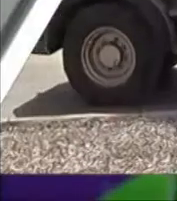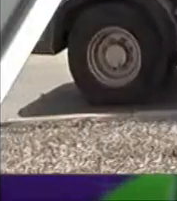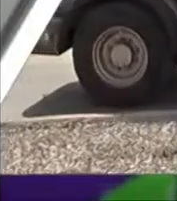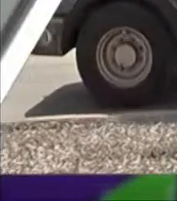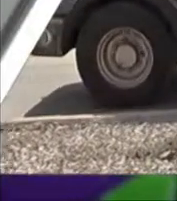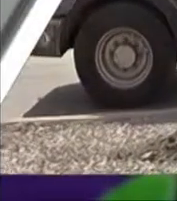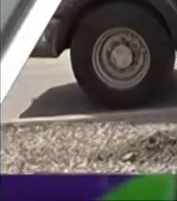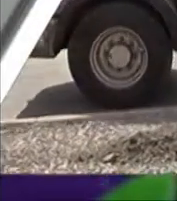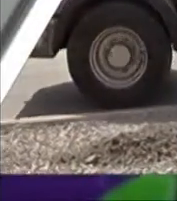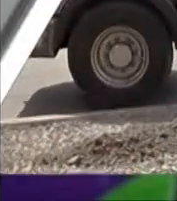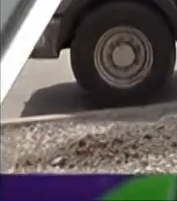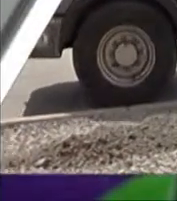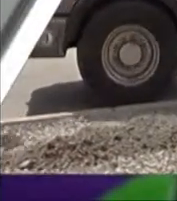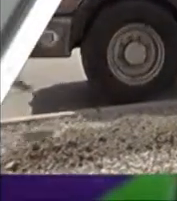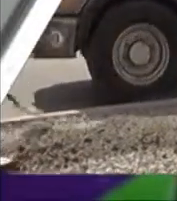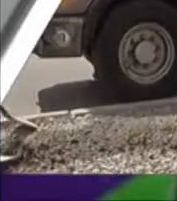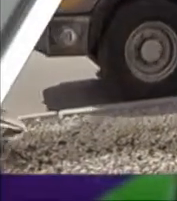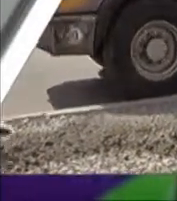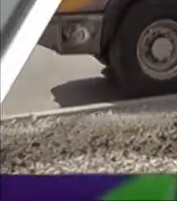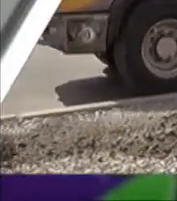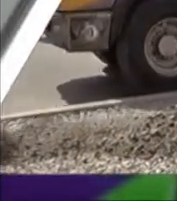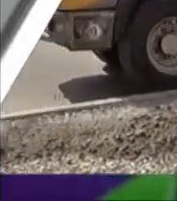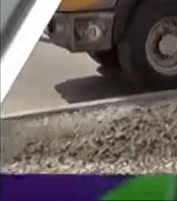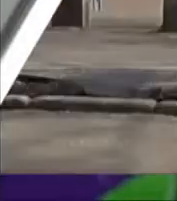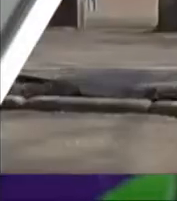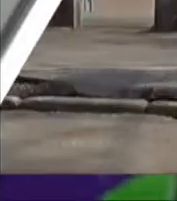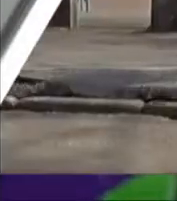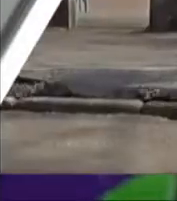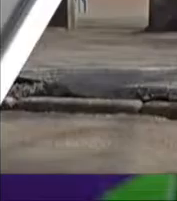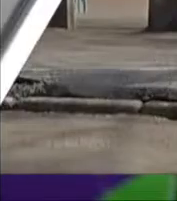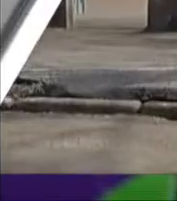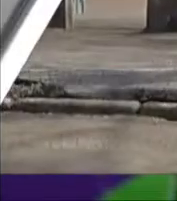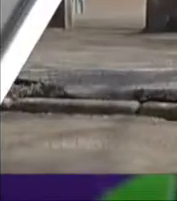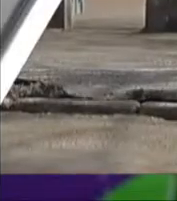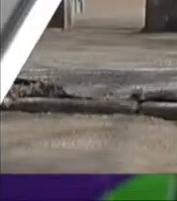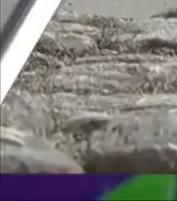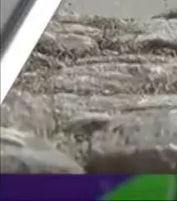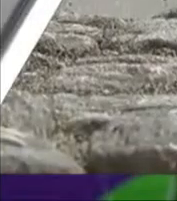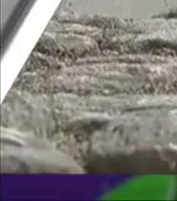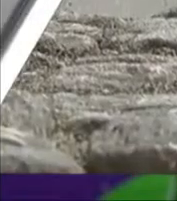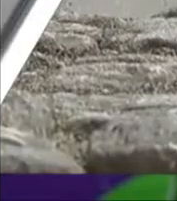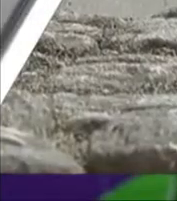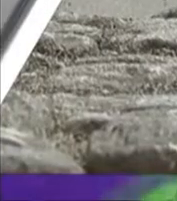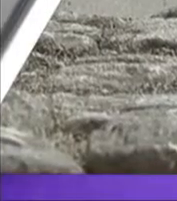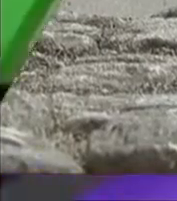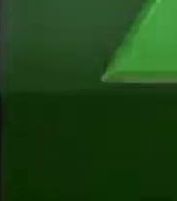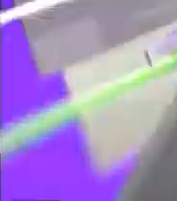У столиці розроблять дорожню карту на 5 років. Які вулиці та розв'язки відремонтують найближчим часом?